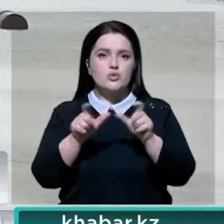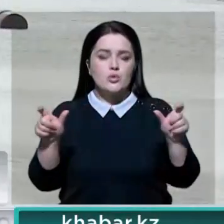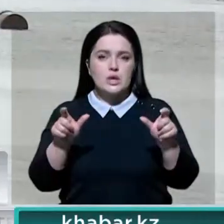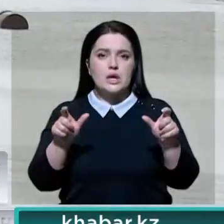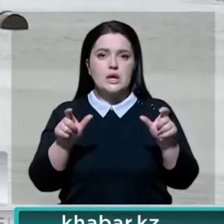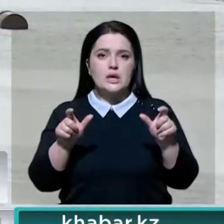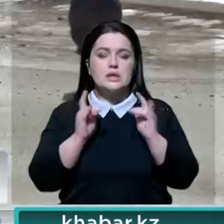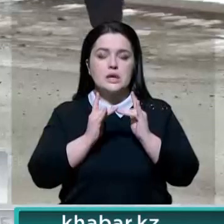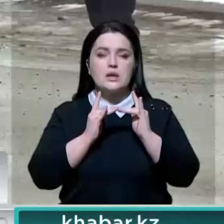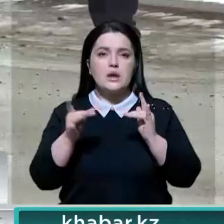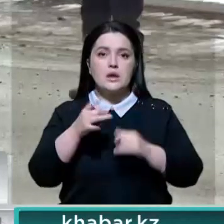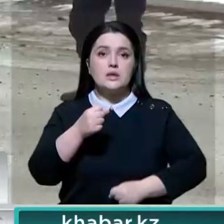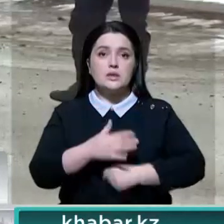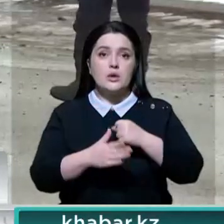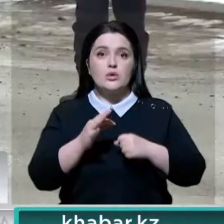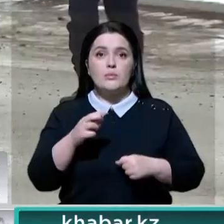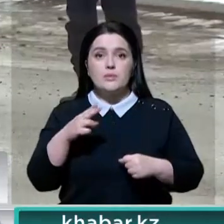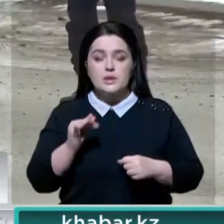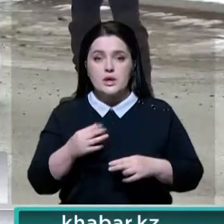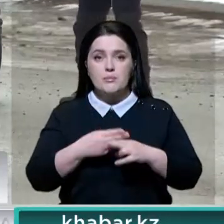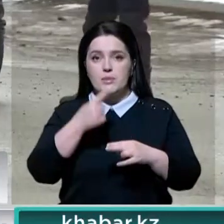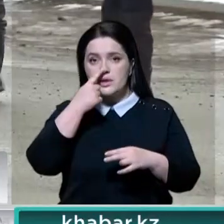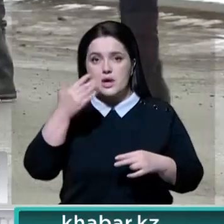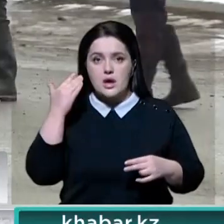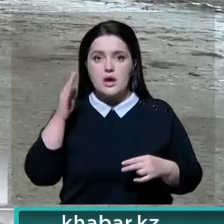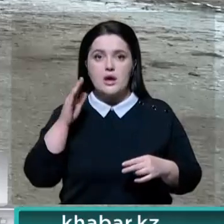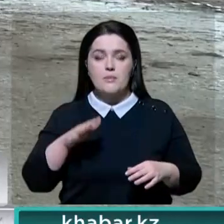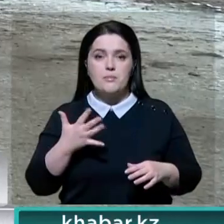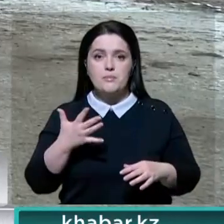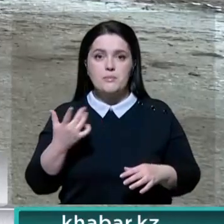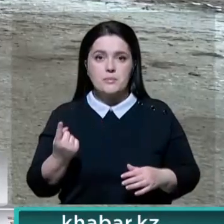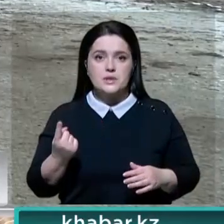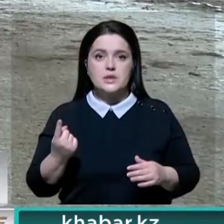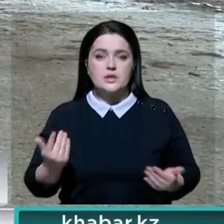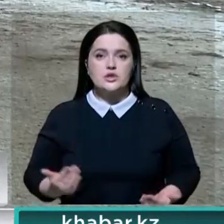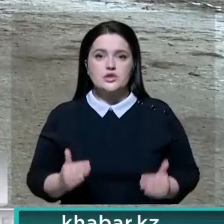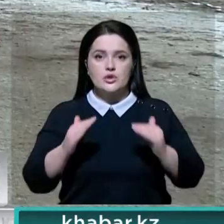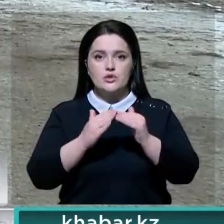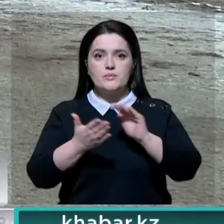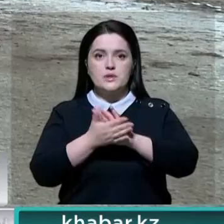школы-интерната в райцентре. Но вот в Кубдинском районе, в котором накануне талыми водами подтопило